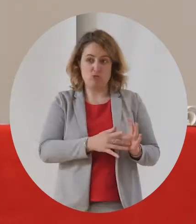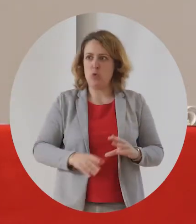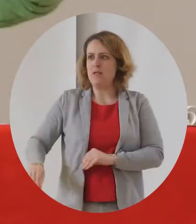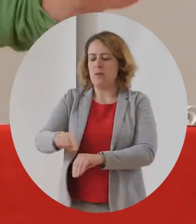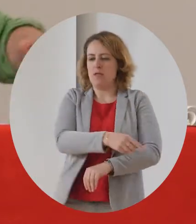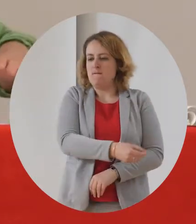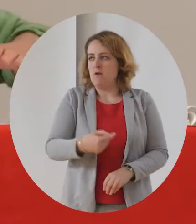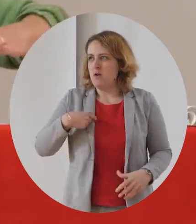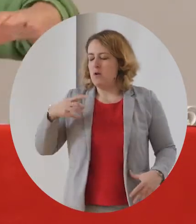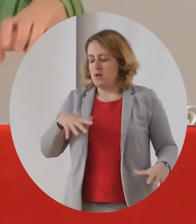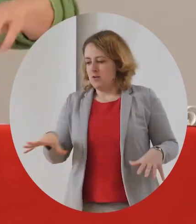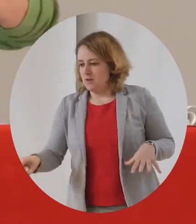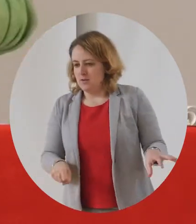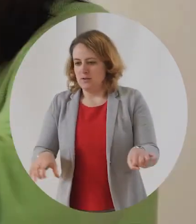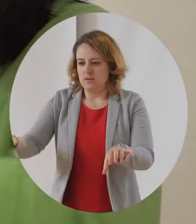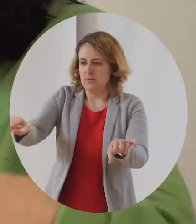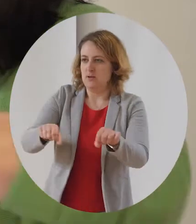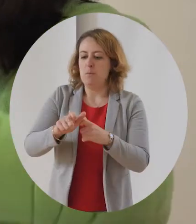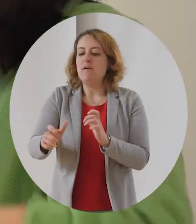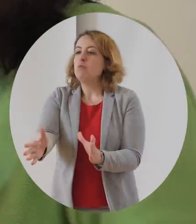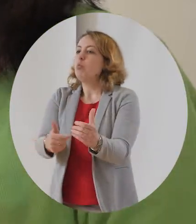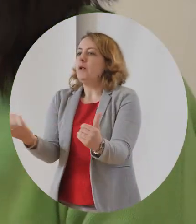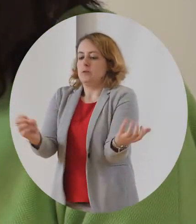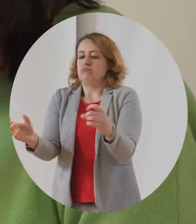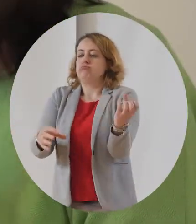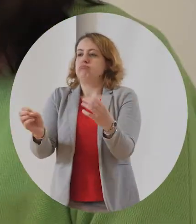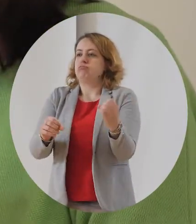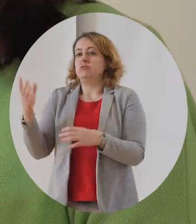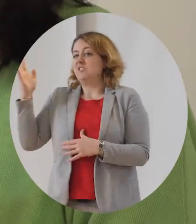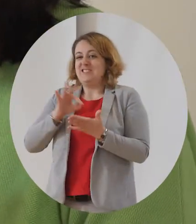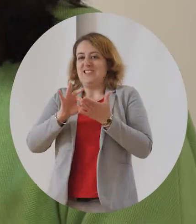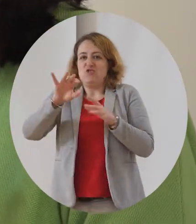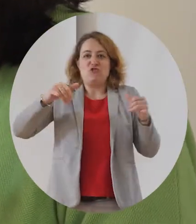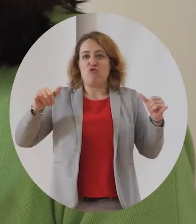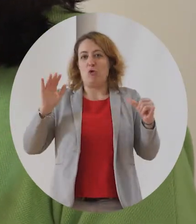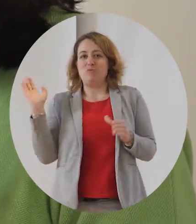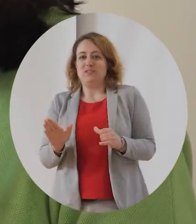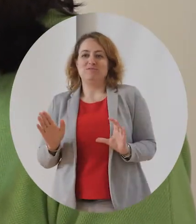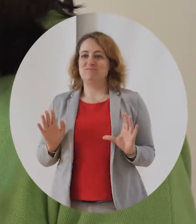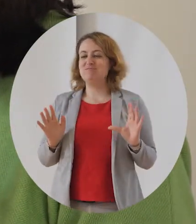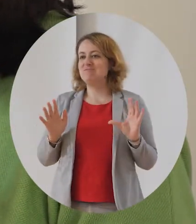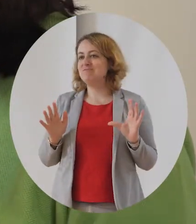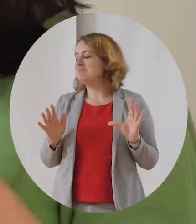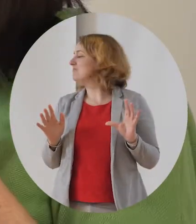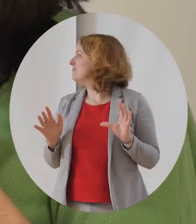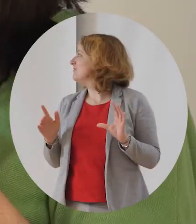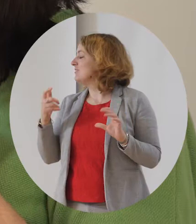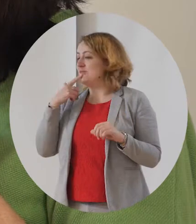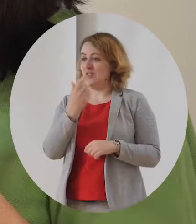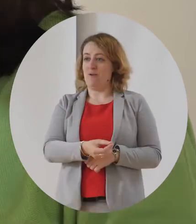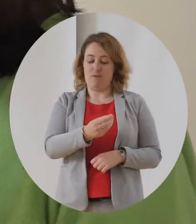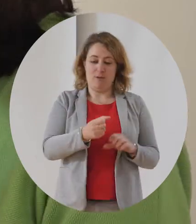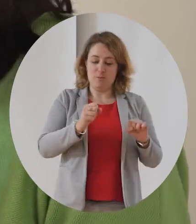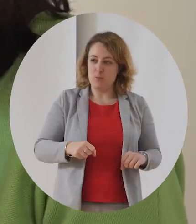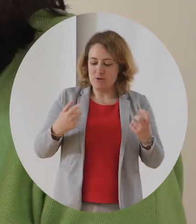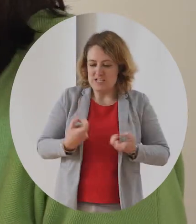explorer tout l'espace pour pouvoir les trouver et après les mettre dans une boîte. Enfin, ce sont des stratégies de jeu qui permettent que